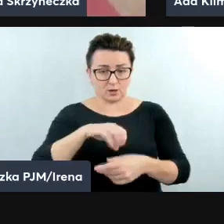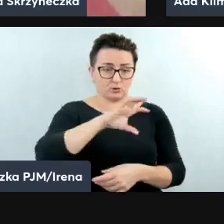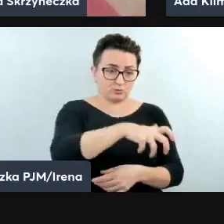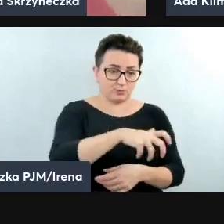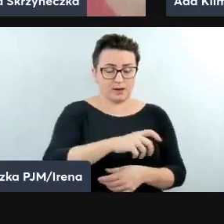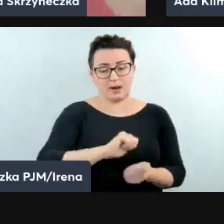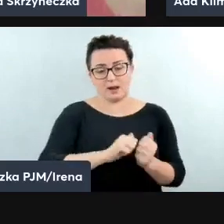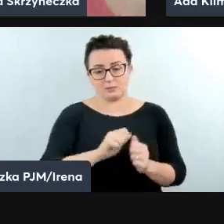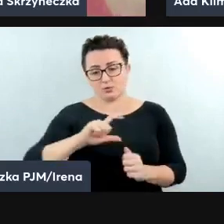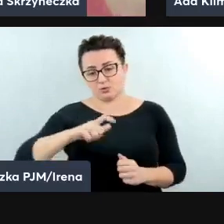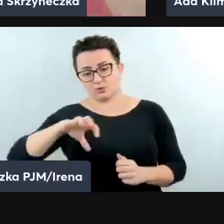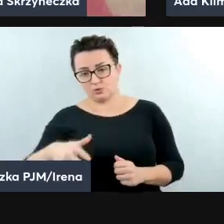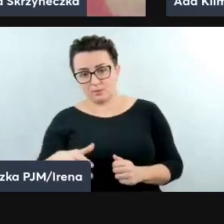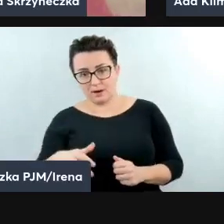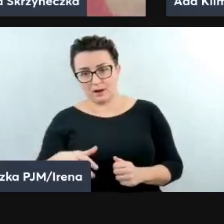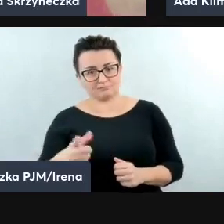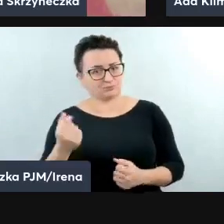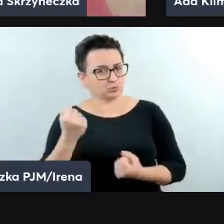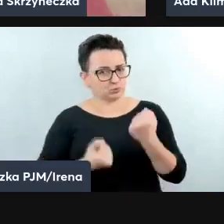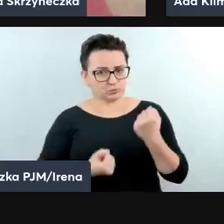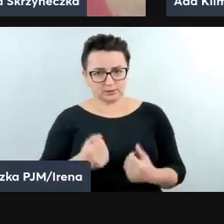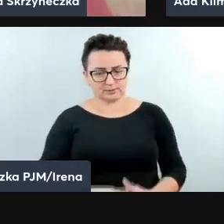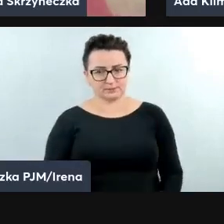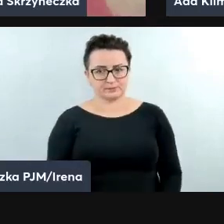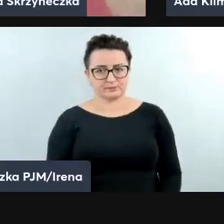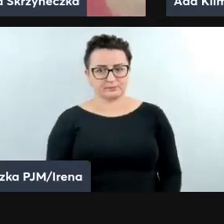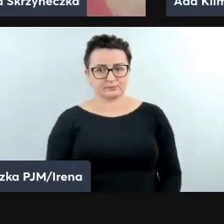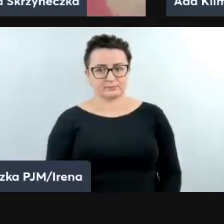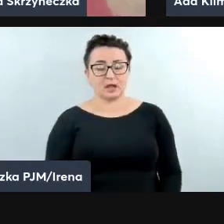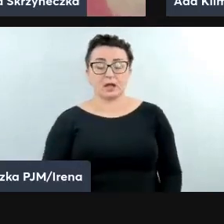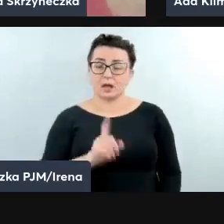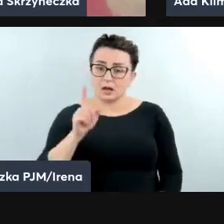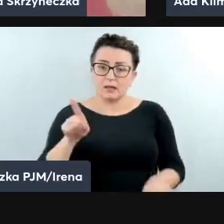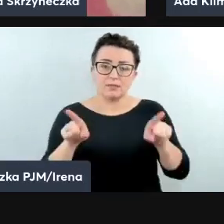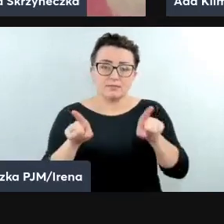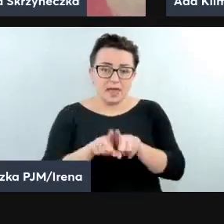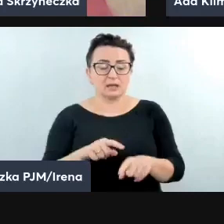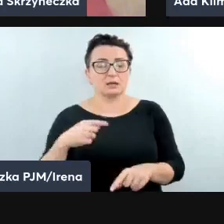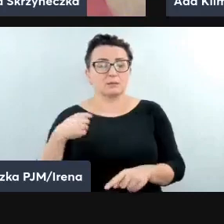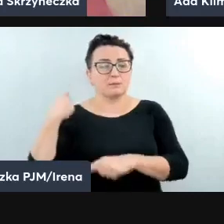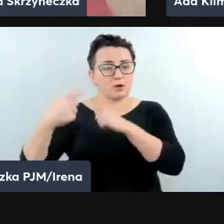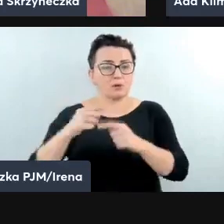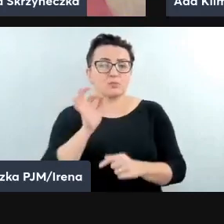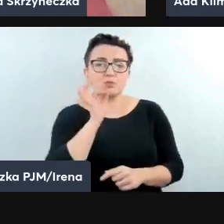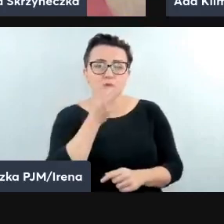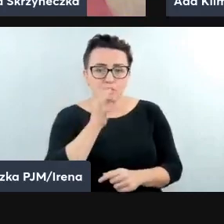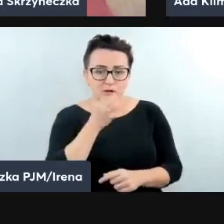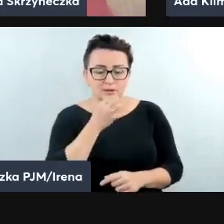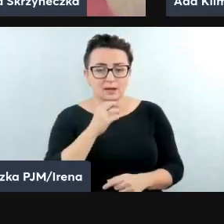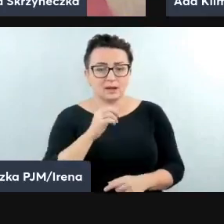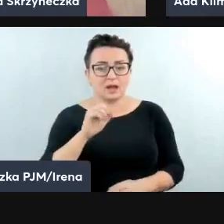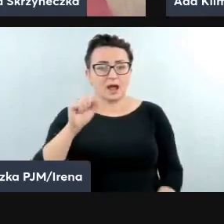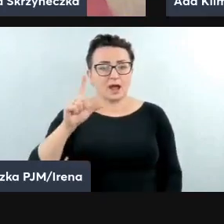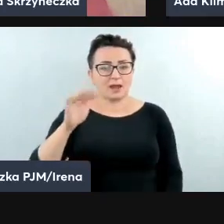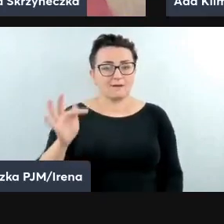trudne. Aczkolwiek mamy też jakby młode pokolenie, już teraz właściwie nawet pokolenie alfa, tak, bo tak naprawdę najmłodsze dzieciaki w szkołach to już nie